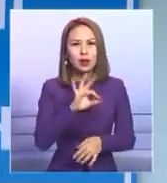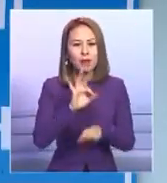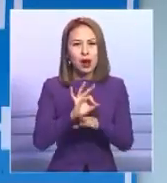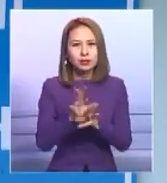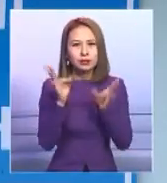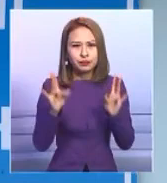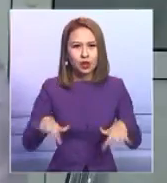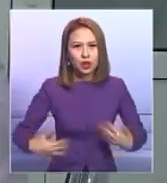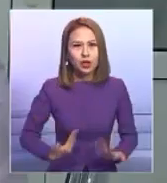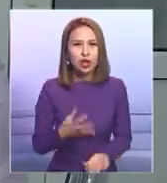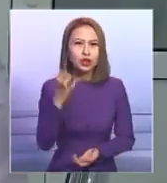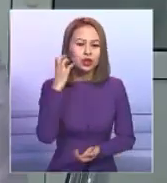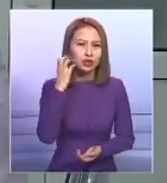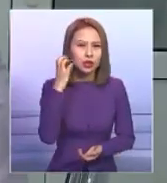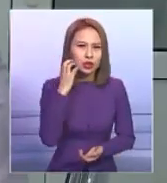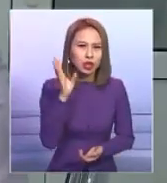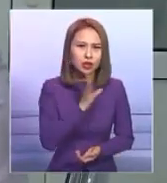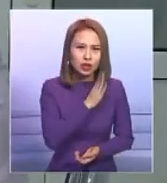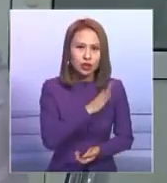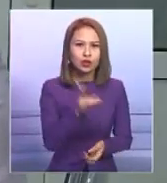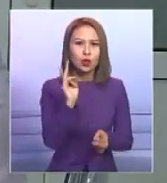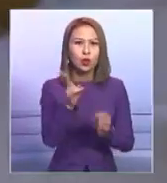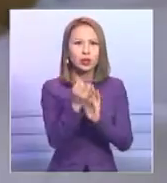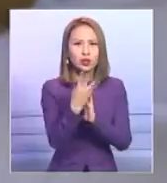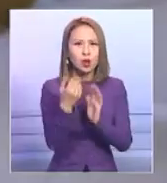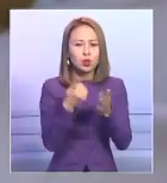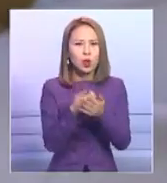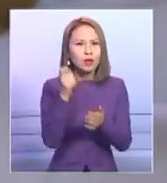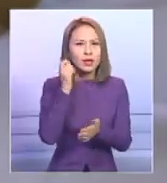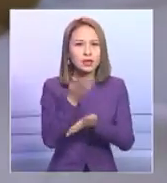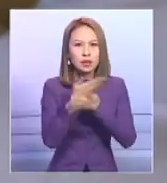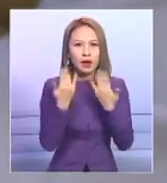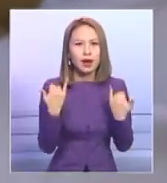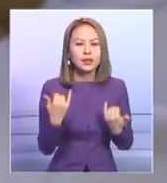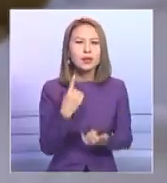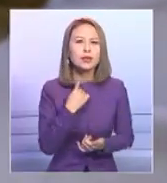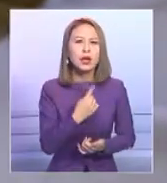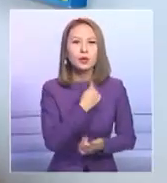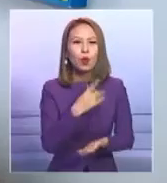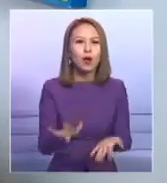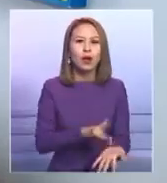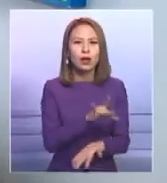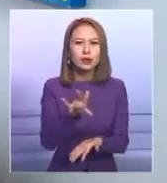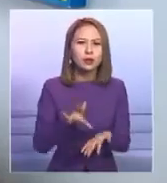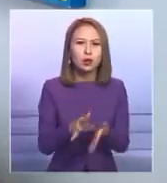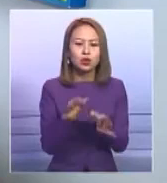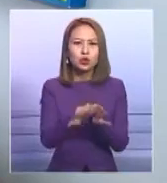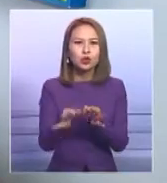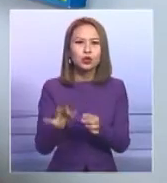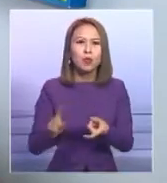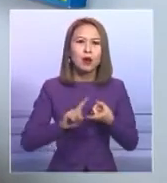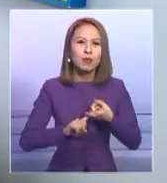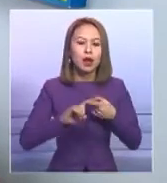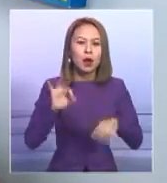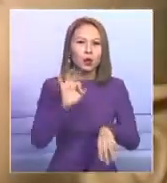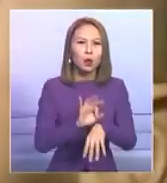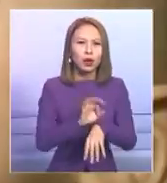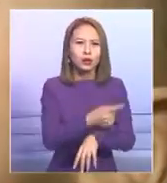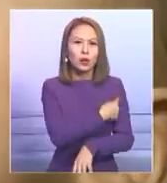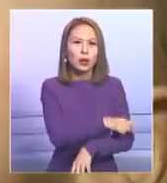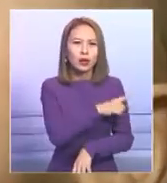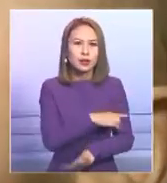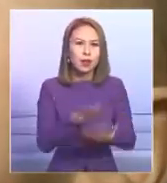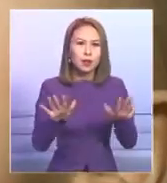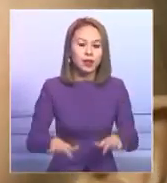шалдығыпты. Оның 6-ауы жүкті әйелдер болса, қалғаны 14 жасқа дейінгі балалар. Қазір Талдықорған қаласының өңірлік жұқпалы